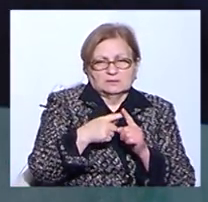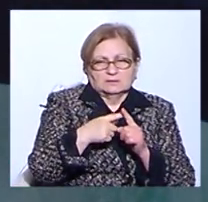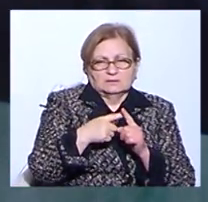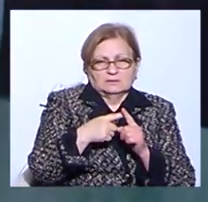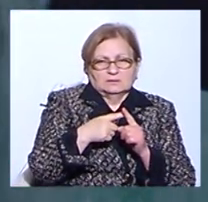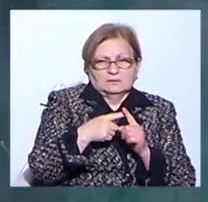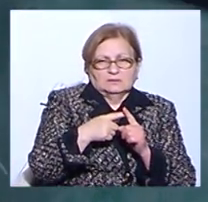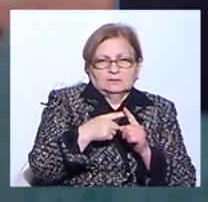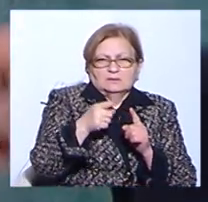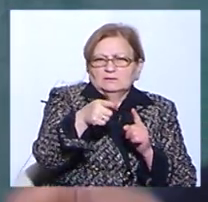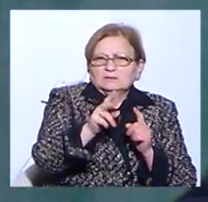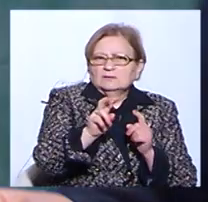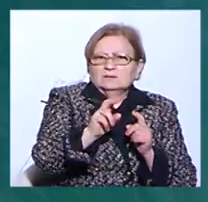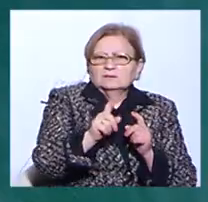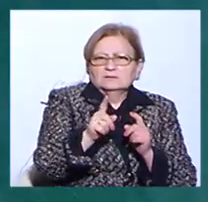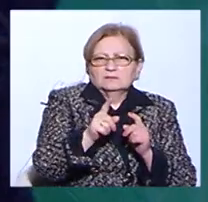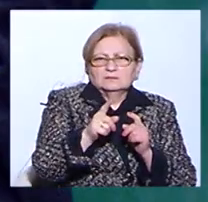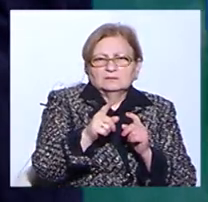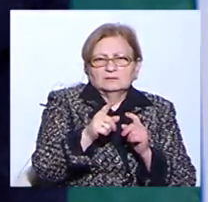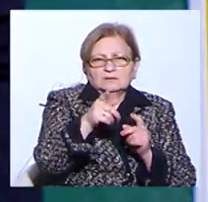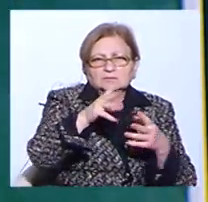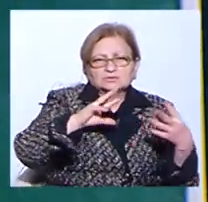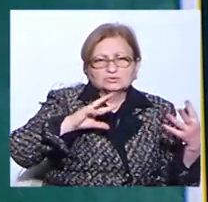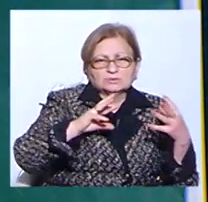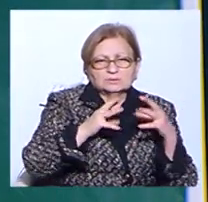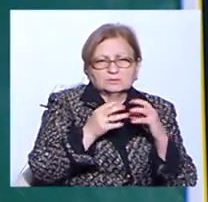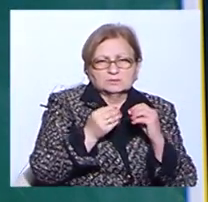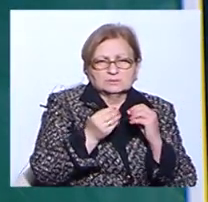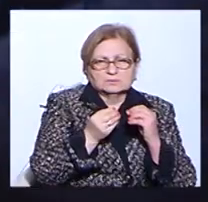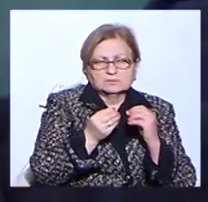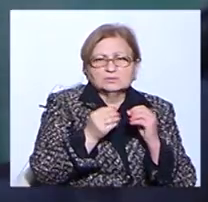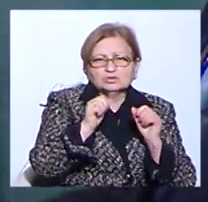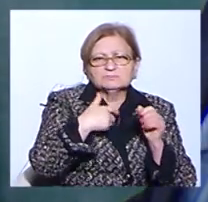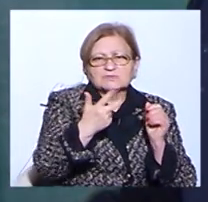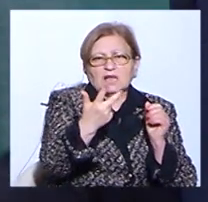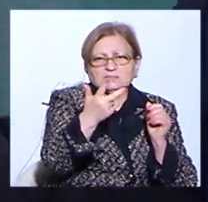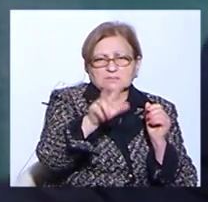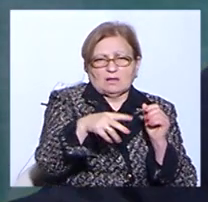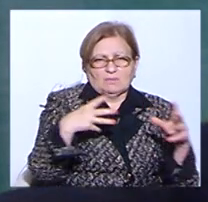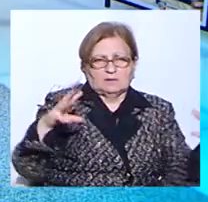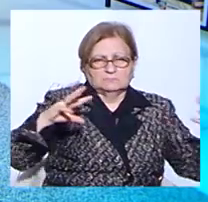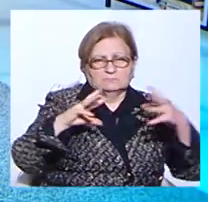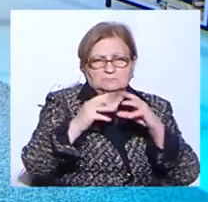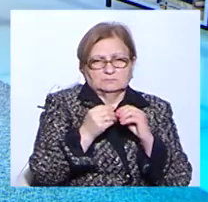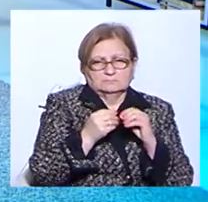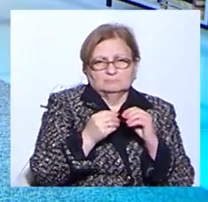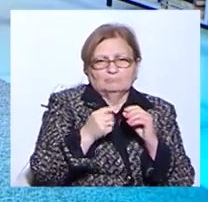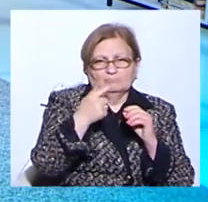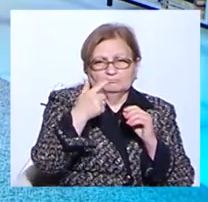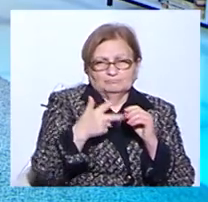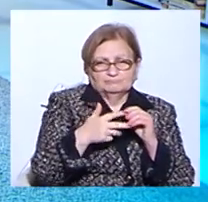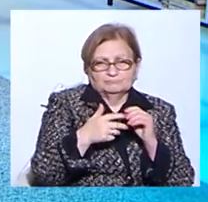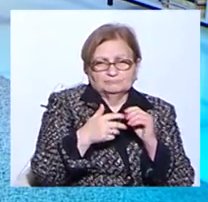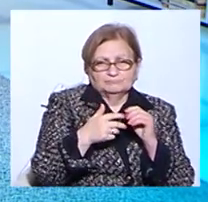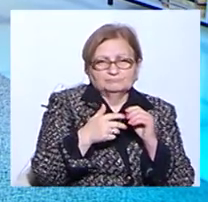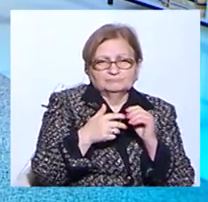ეს რა არის? აქ არის ჯამი, ხომ? ხო შემიძლია ცალკე განვიხილოს სამი შეზაკრები. 1/13 დამატებული 1/13 და